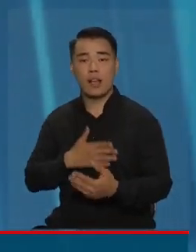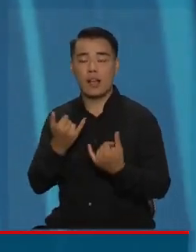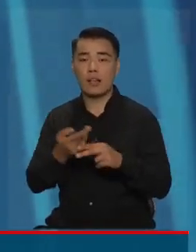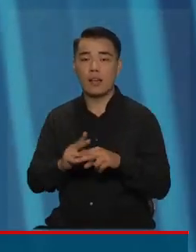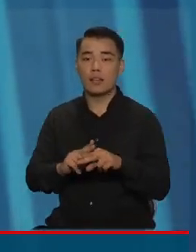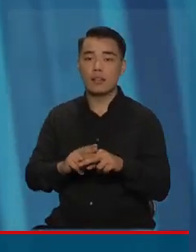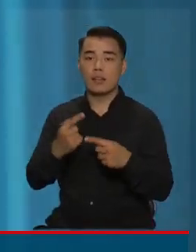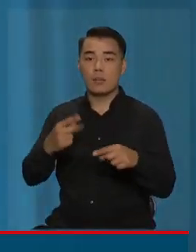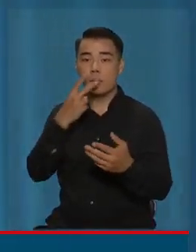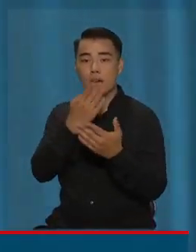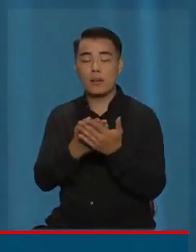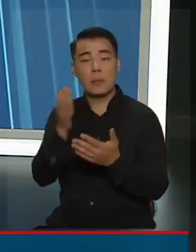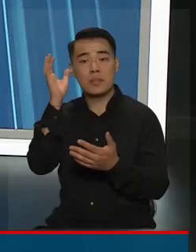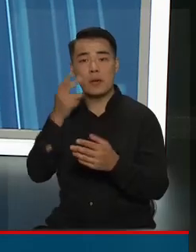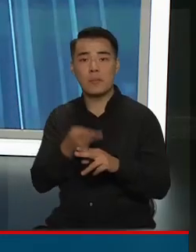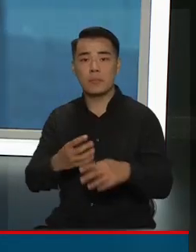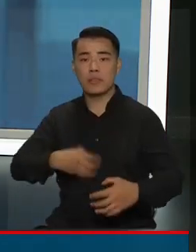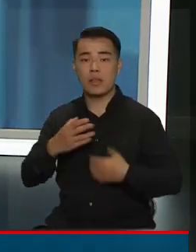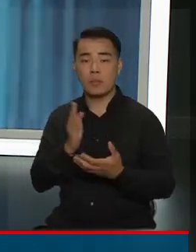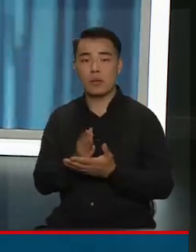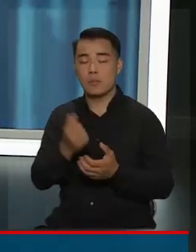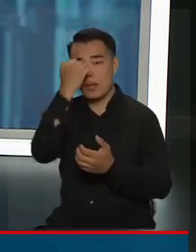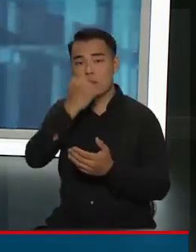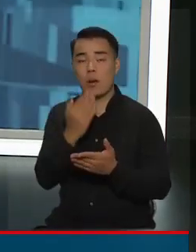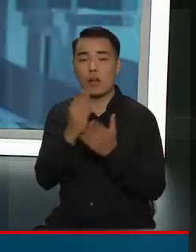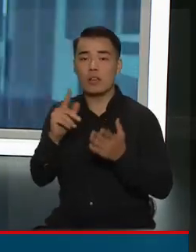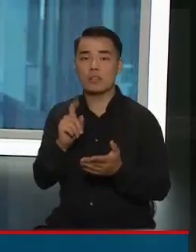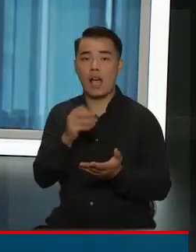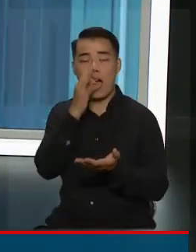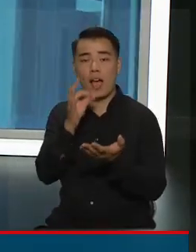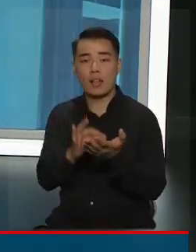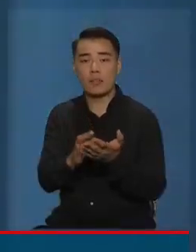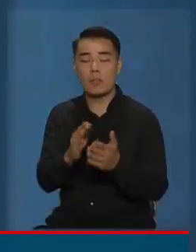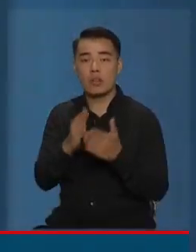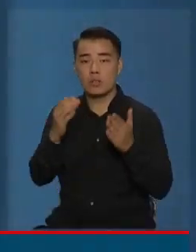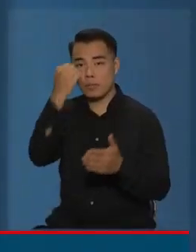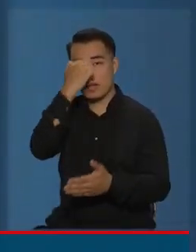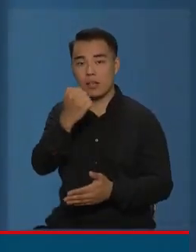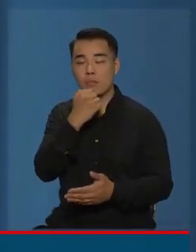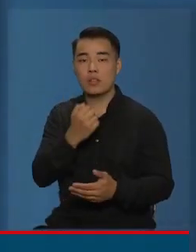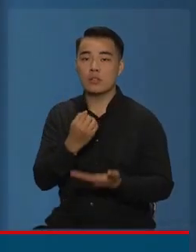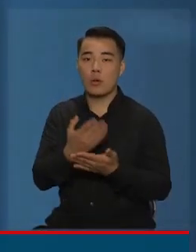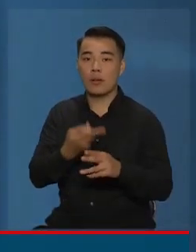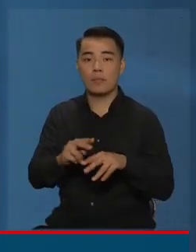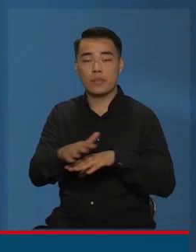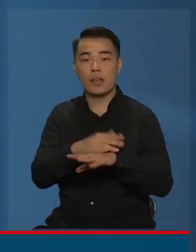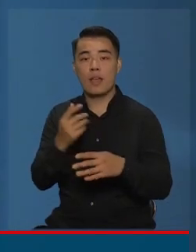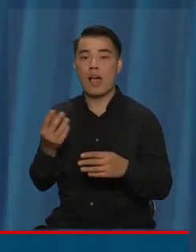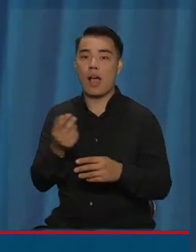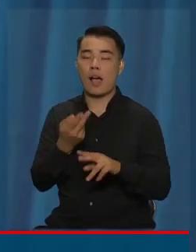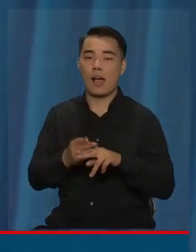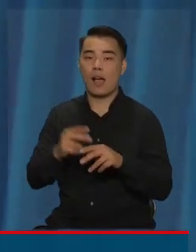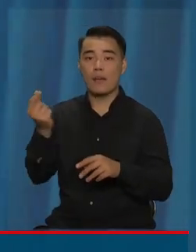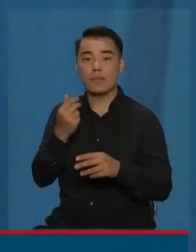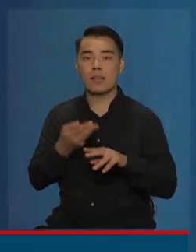сондықтан диірмендер оларда енді психологиялық паника. Айдарбек мырза, уақыт бөліп сұхбат бергеніңізге көп рахмет айтамыз. Қымбатты көрермен, егін мәселесі,